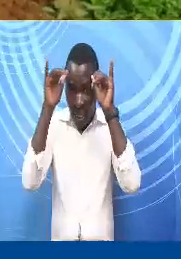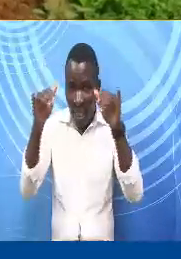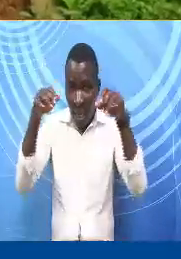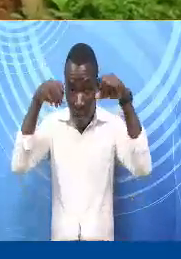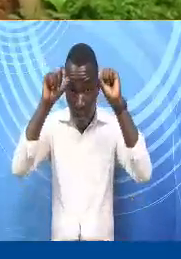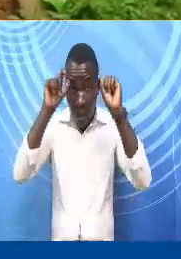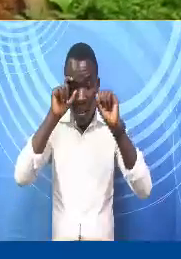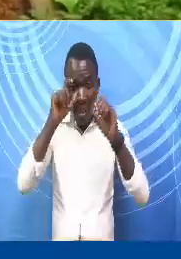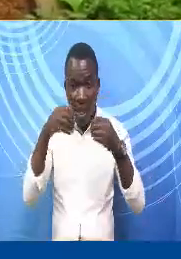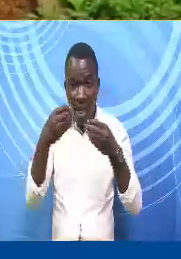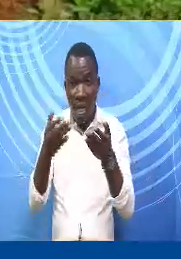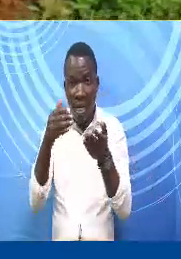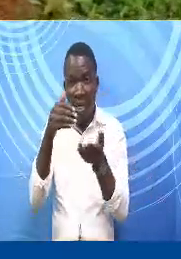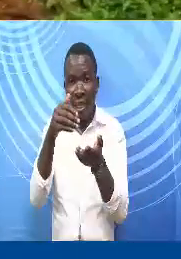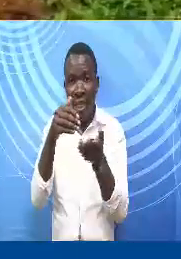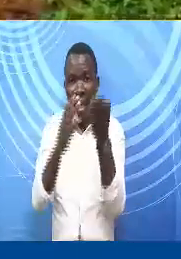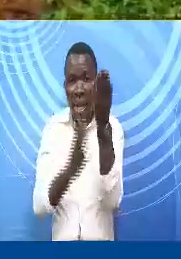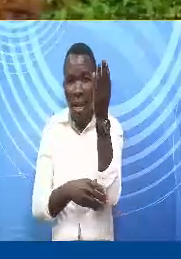ngo nibura